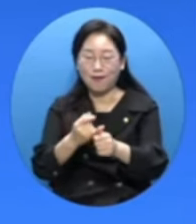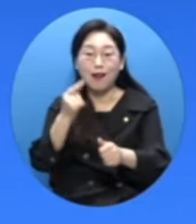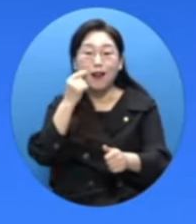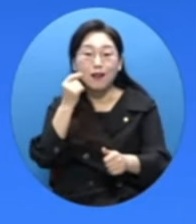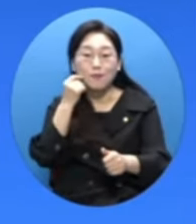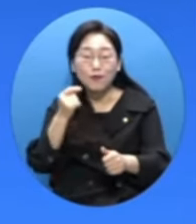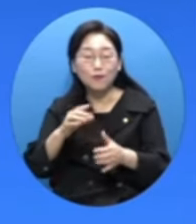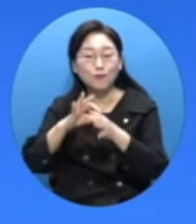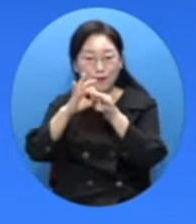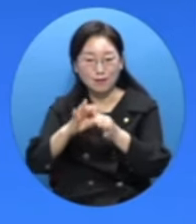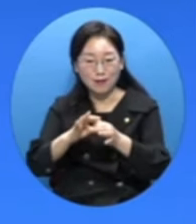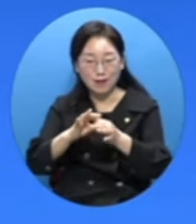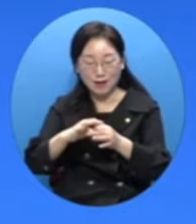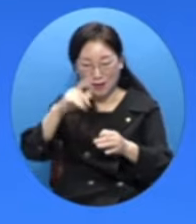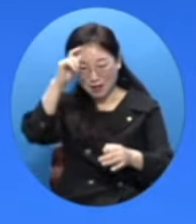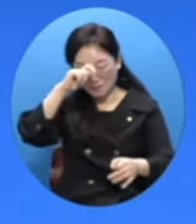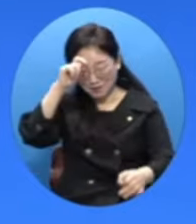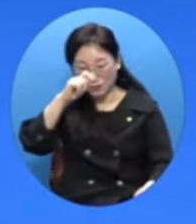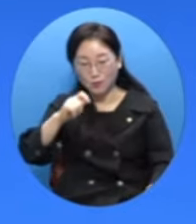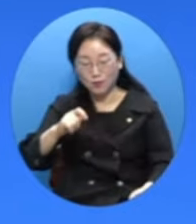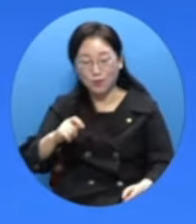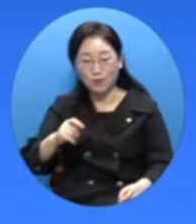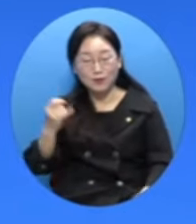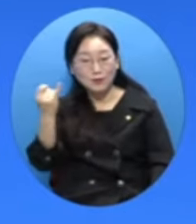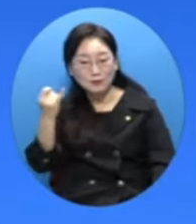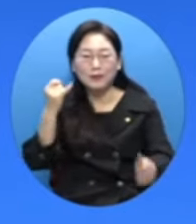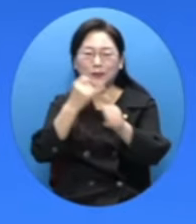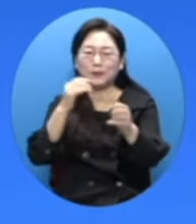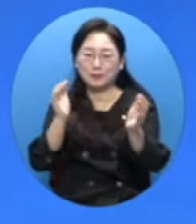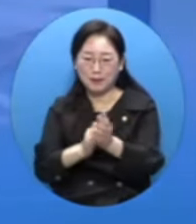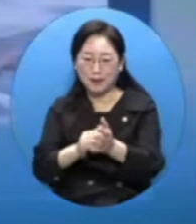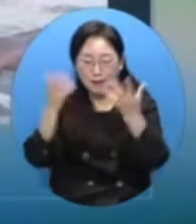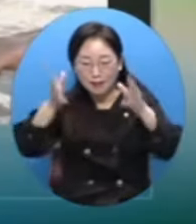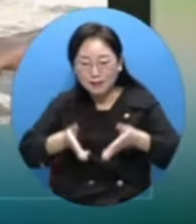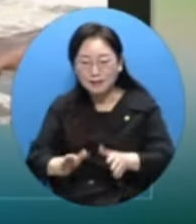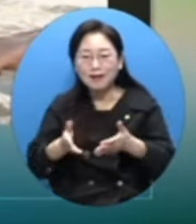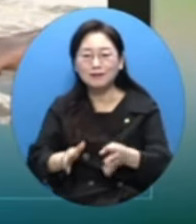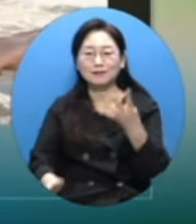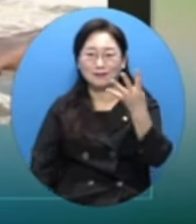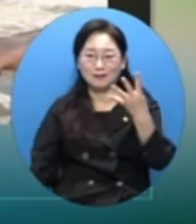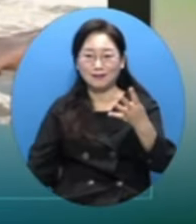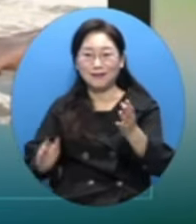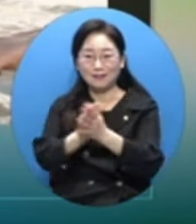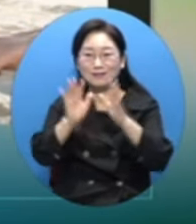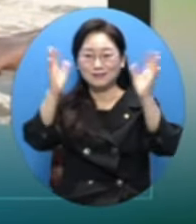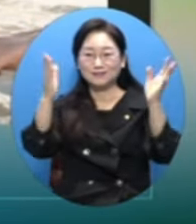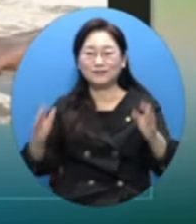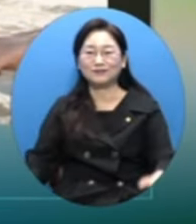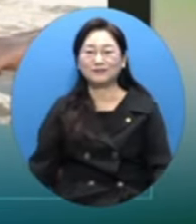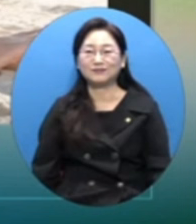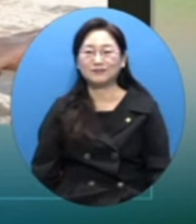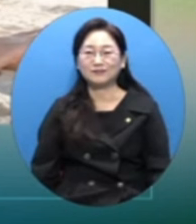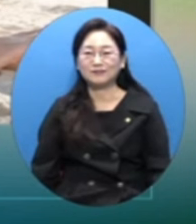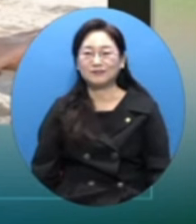있는 하나의 미야하라와 결혼해가지고 아이를 넷을 낳았어요. 할렐루야!